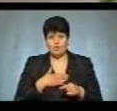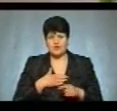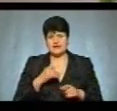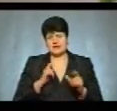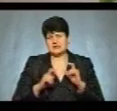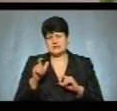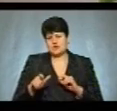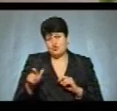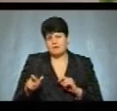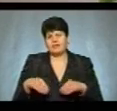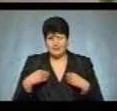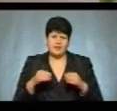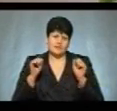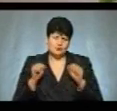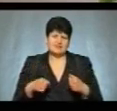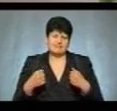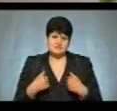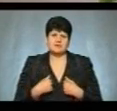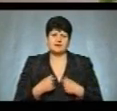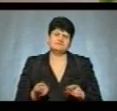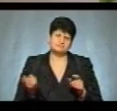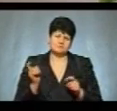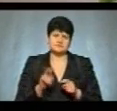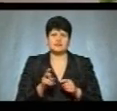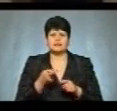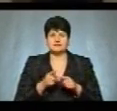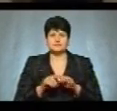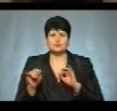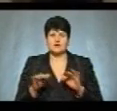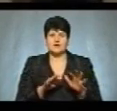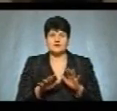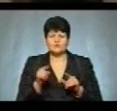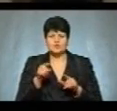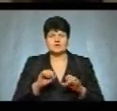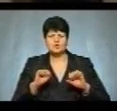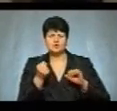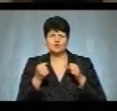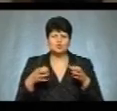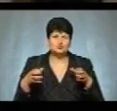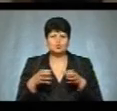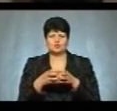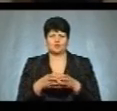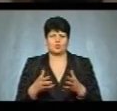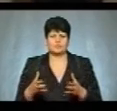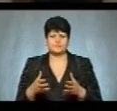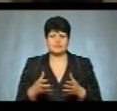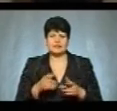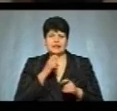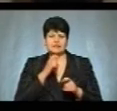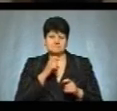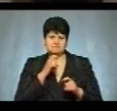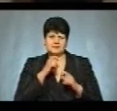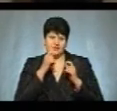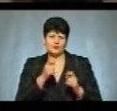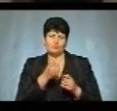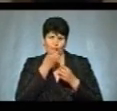власне, дало можливість мені долучитися до цієї акції. Бо вони здружують колектив, дарують позитив.